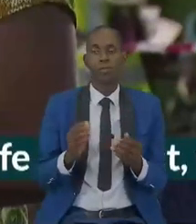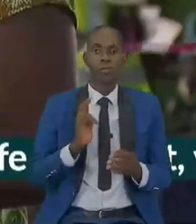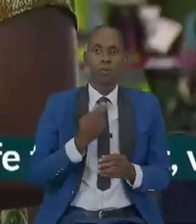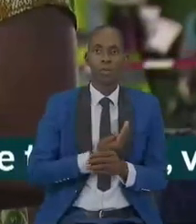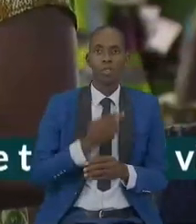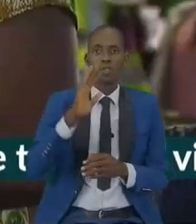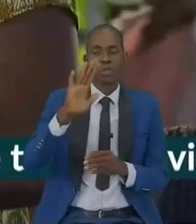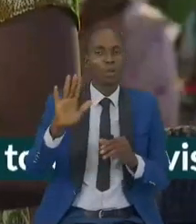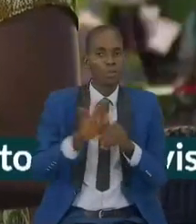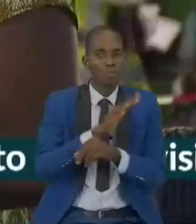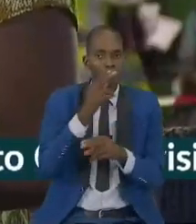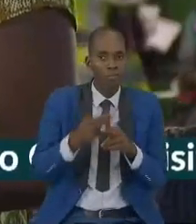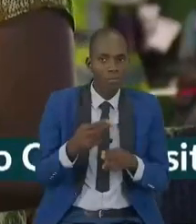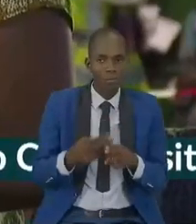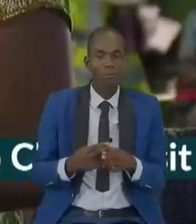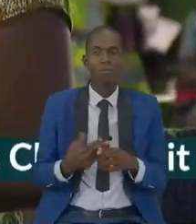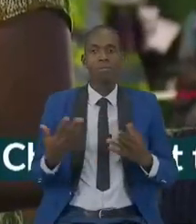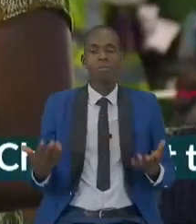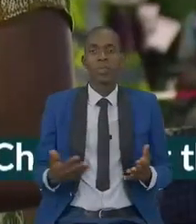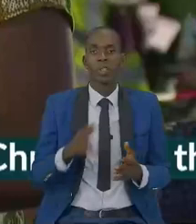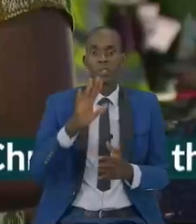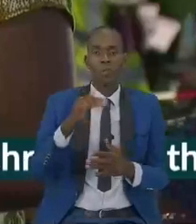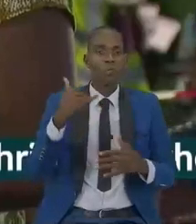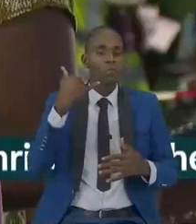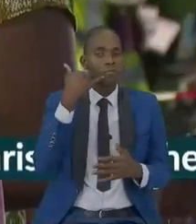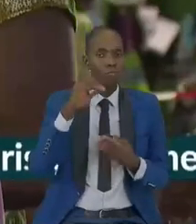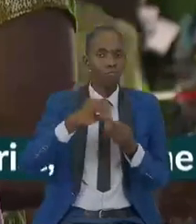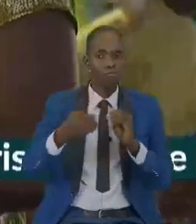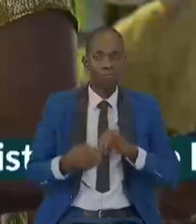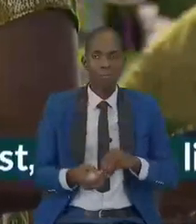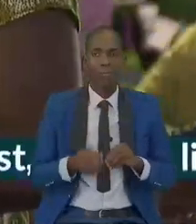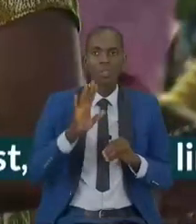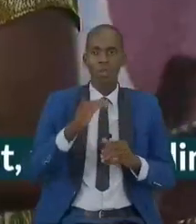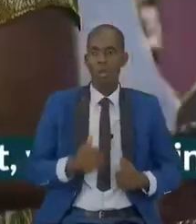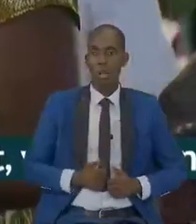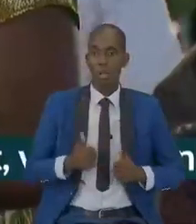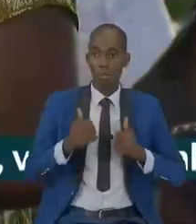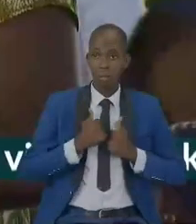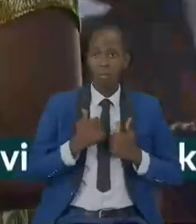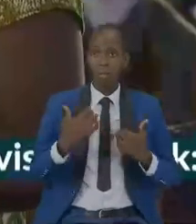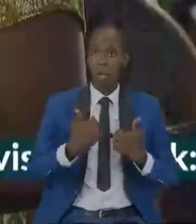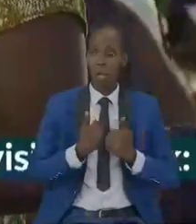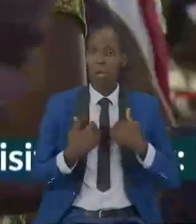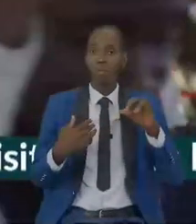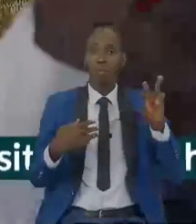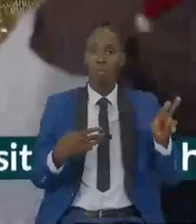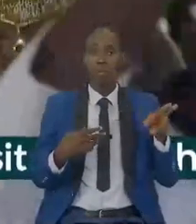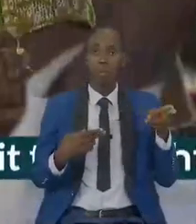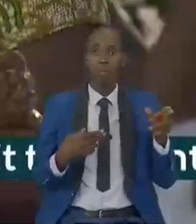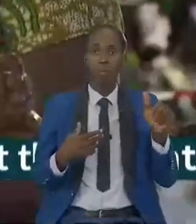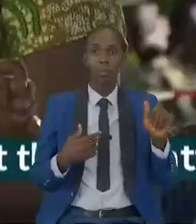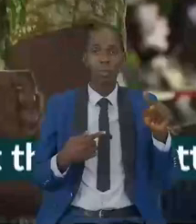ouvert spirituellement, vous verrez les anges dans le ciel se réjouir